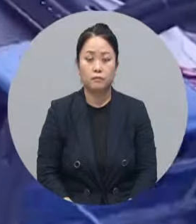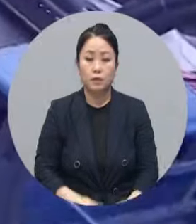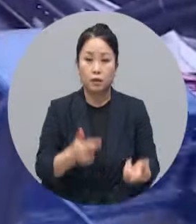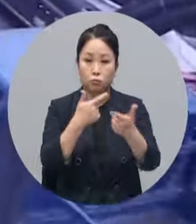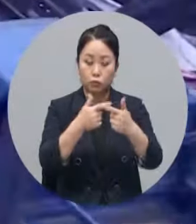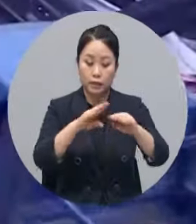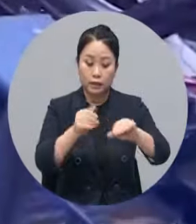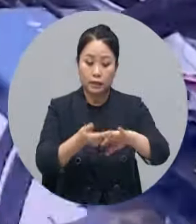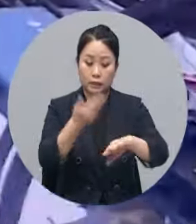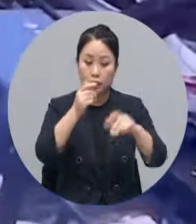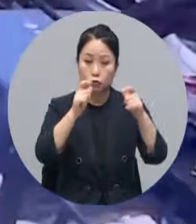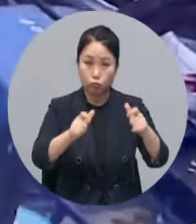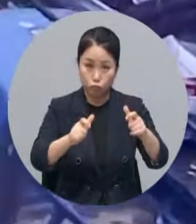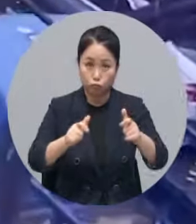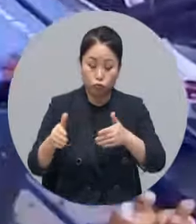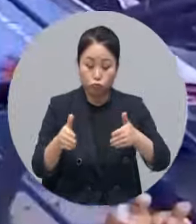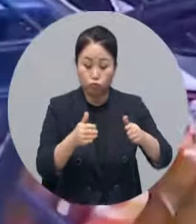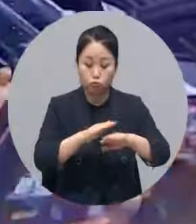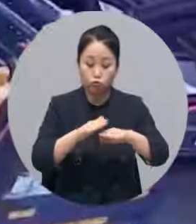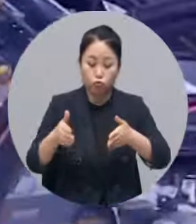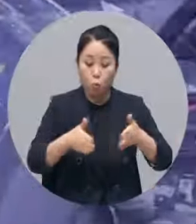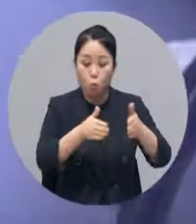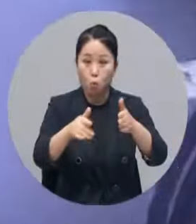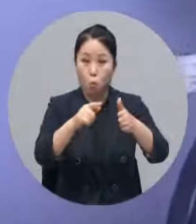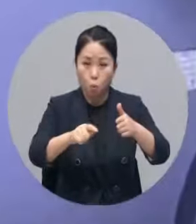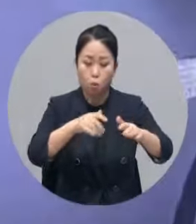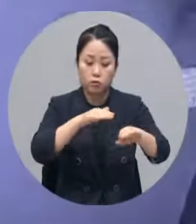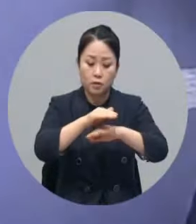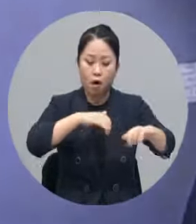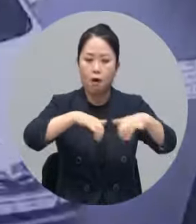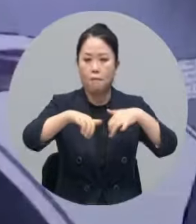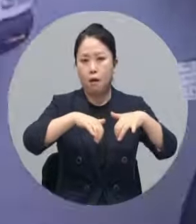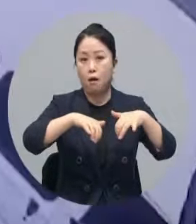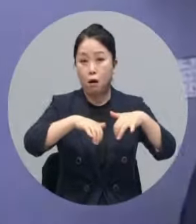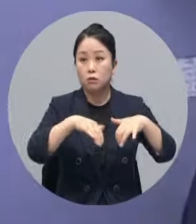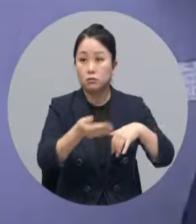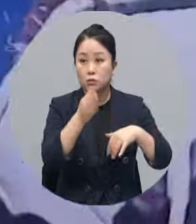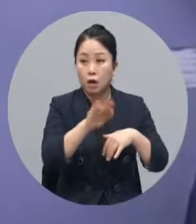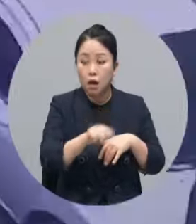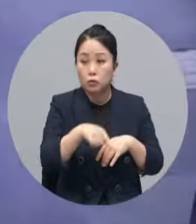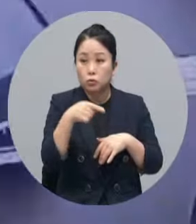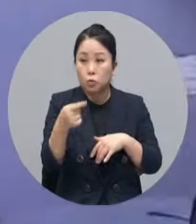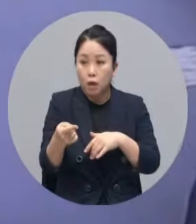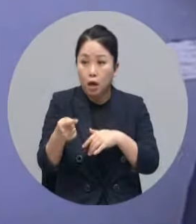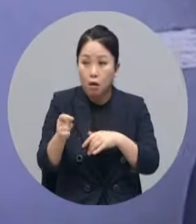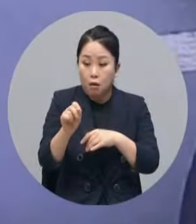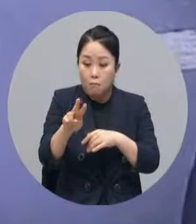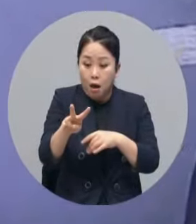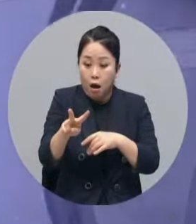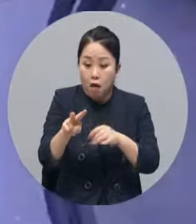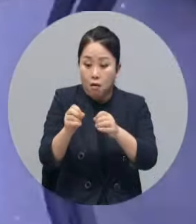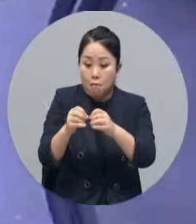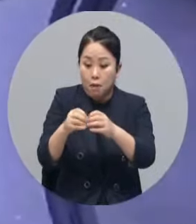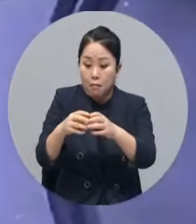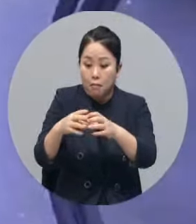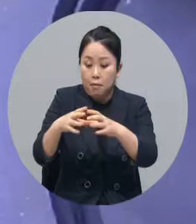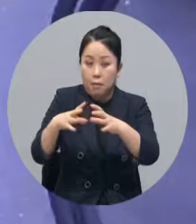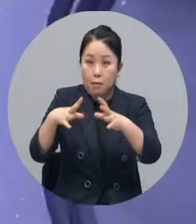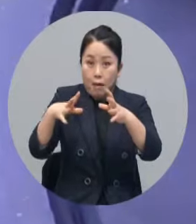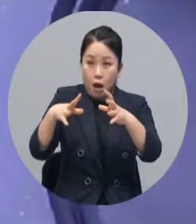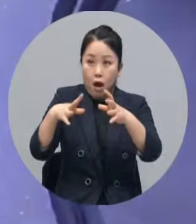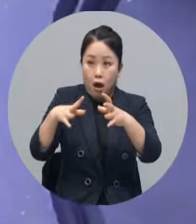부산 사상구의 한 도로 위를 차량들이 오고 갑니다. 그런데 도로 한쪽에 금이 가는가 싶더니 간격이 서서히 벌어지고